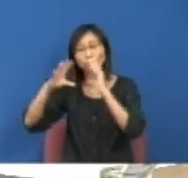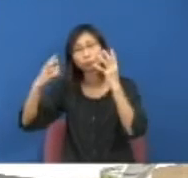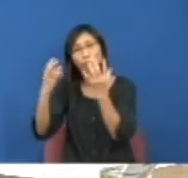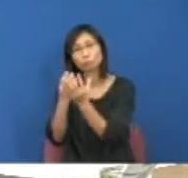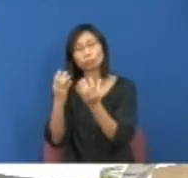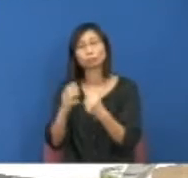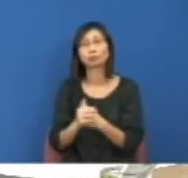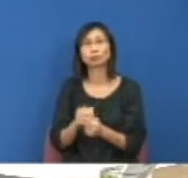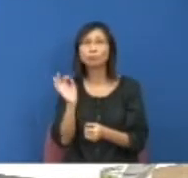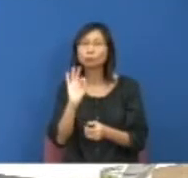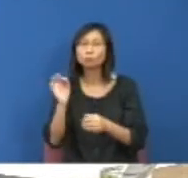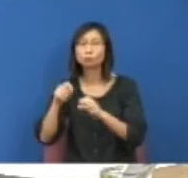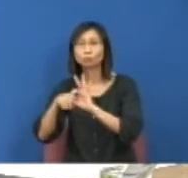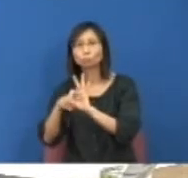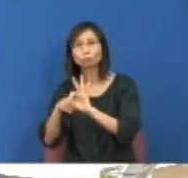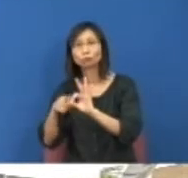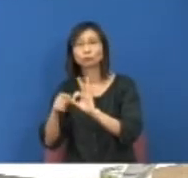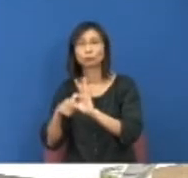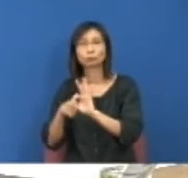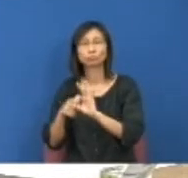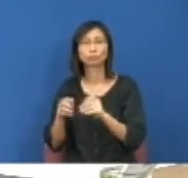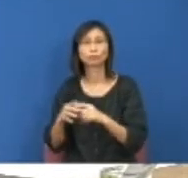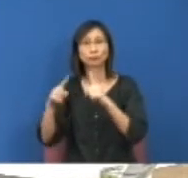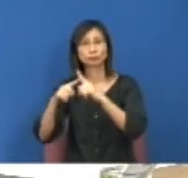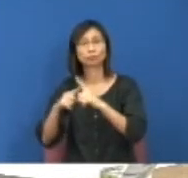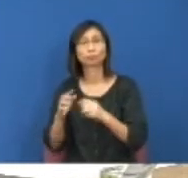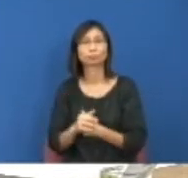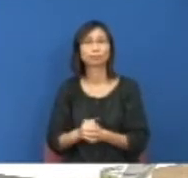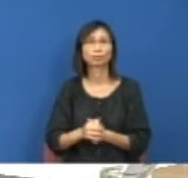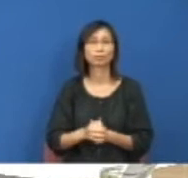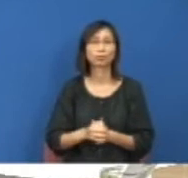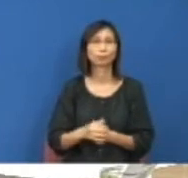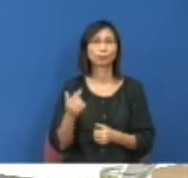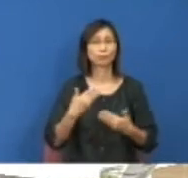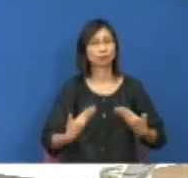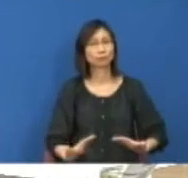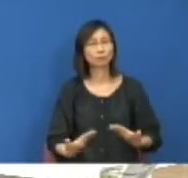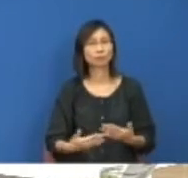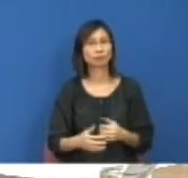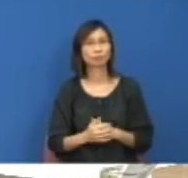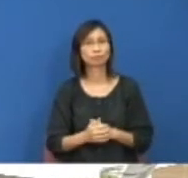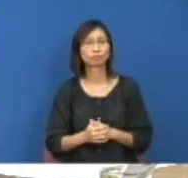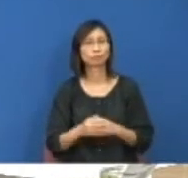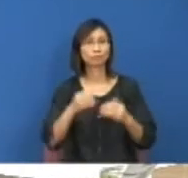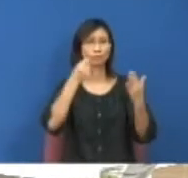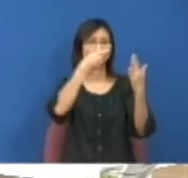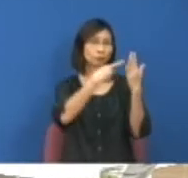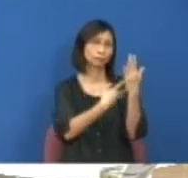咁。所有喺而家呢個現行嘅體制裏邊，係冇辦